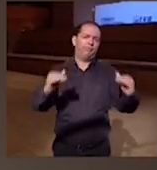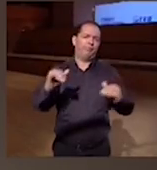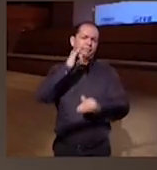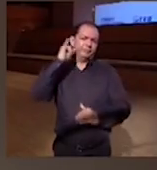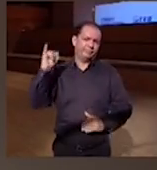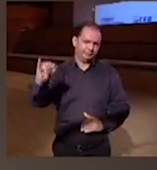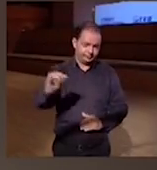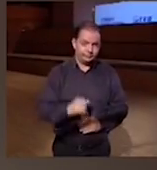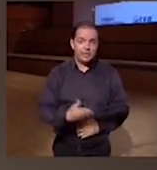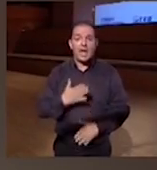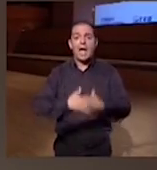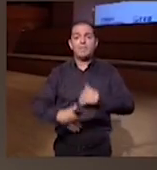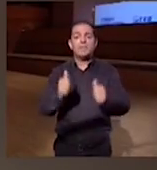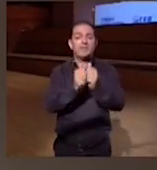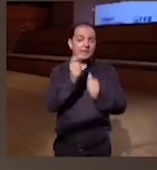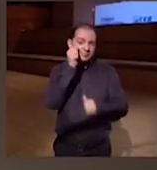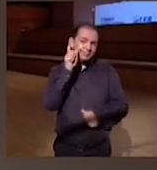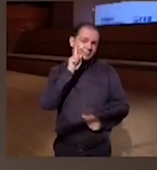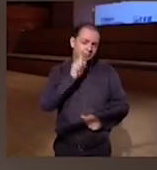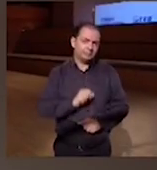Εμείς, αγαπητοί φίλοι, αγαπητές φίλες και αγαπητοί φίλοι,